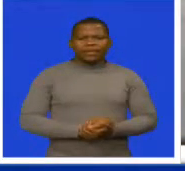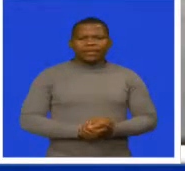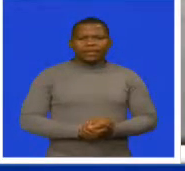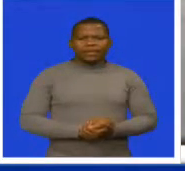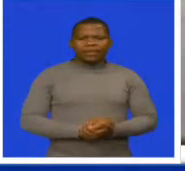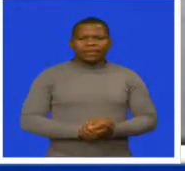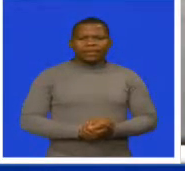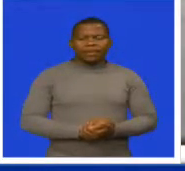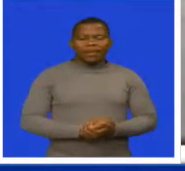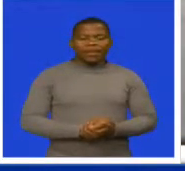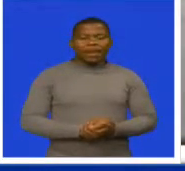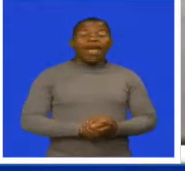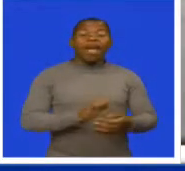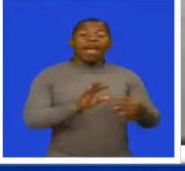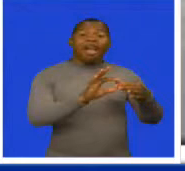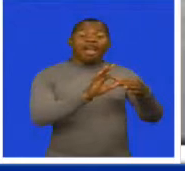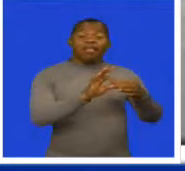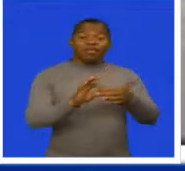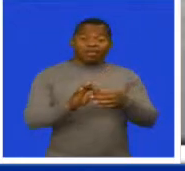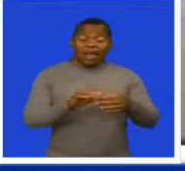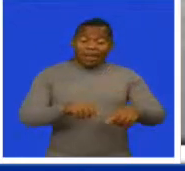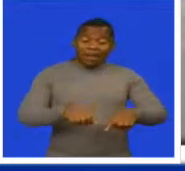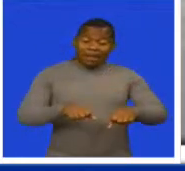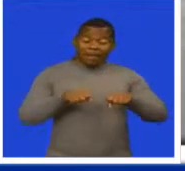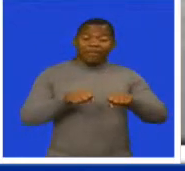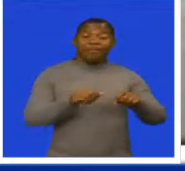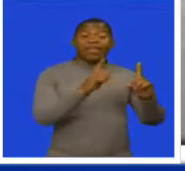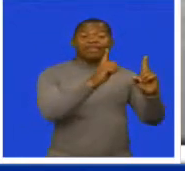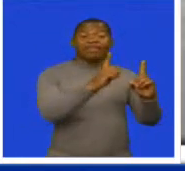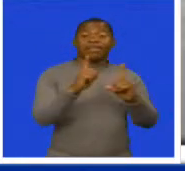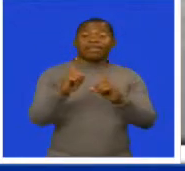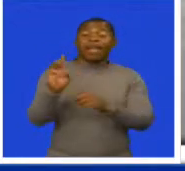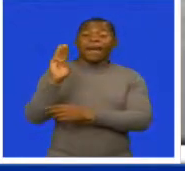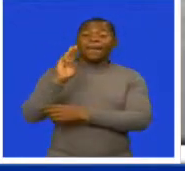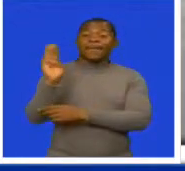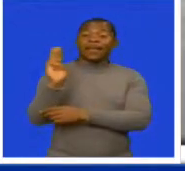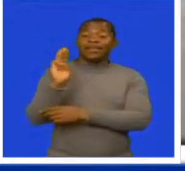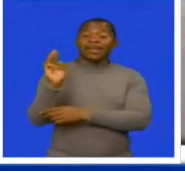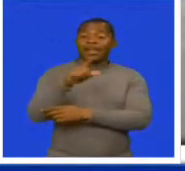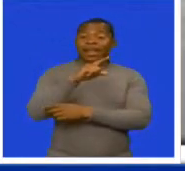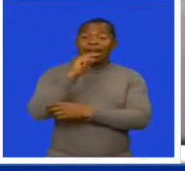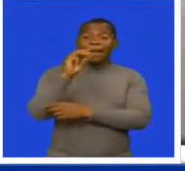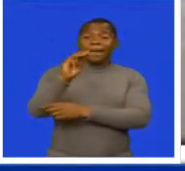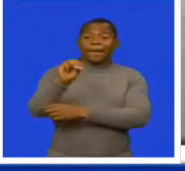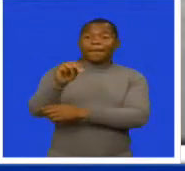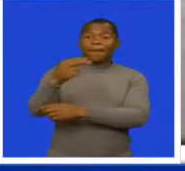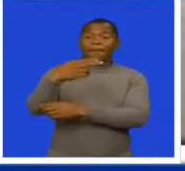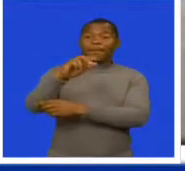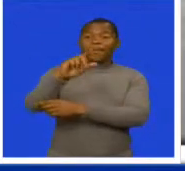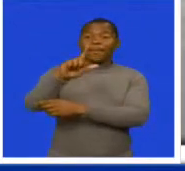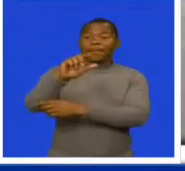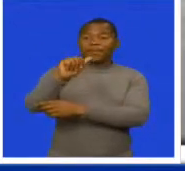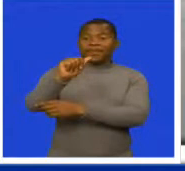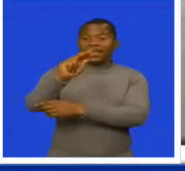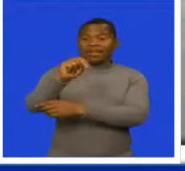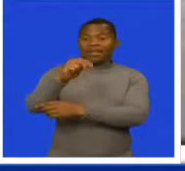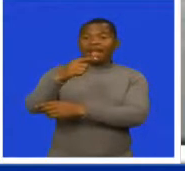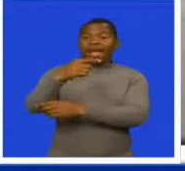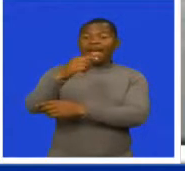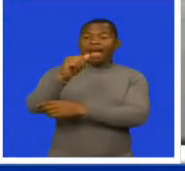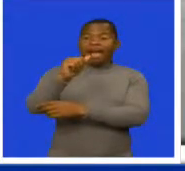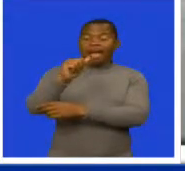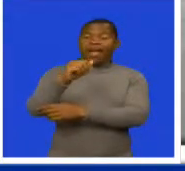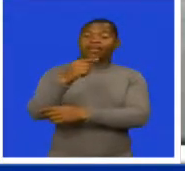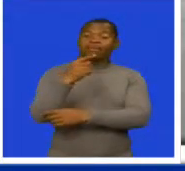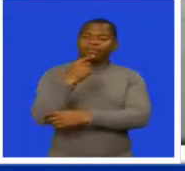Mengameli wenhlangano yabothishela nhloko kuleli welcome umhlanga uthi indzaba yesifo seHIV indzaba lebakhungethe nanabo